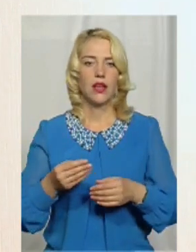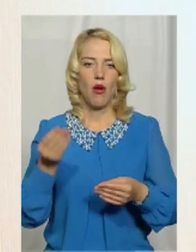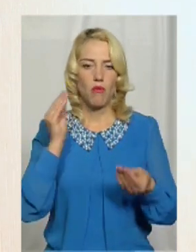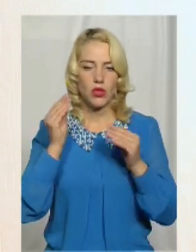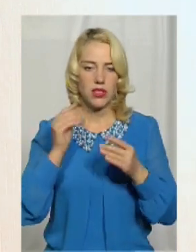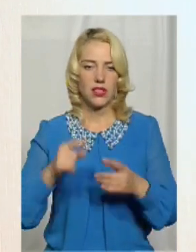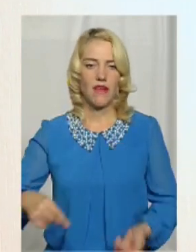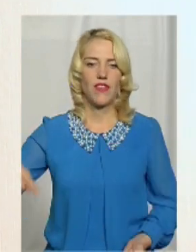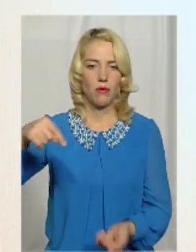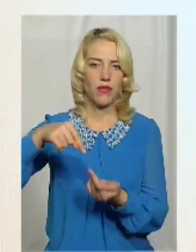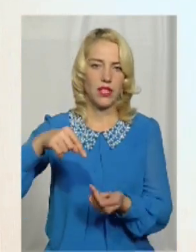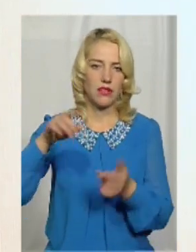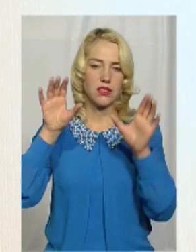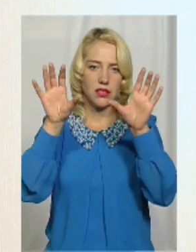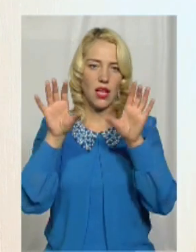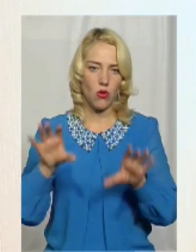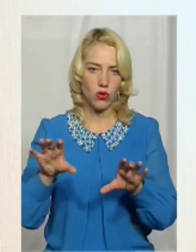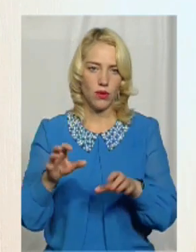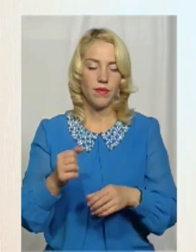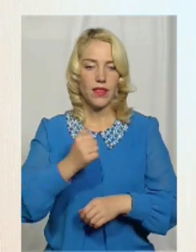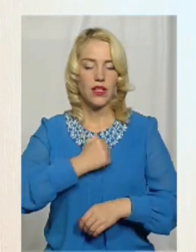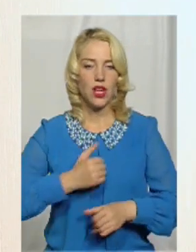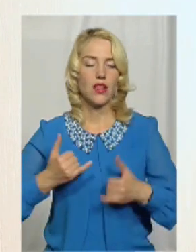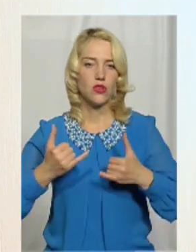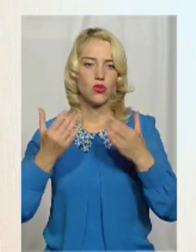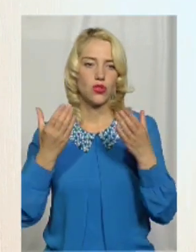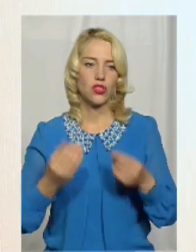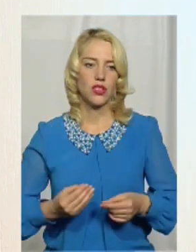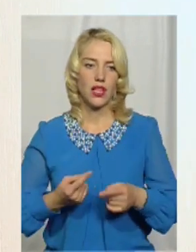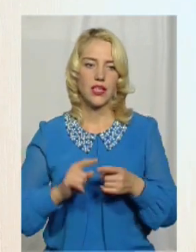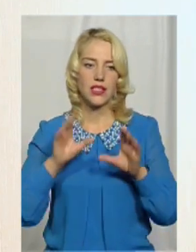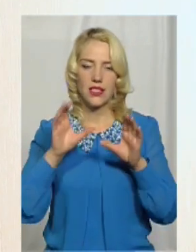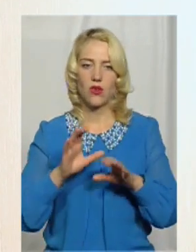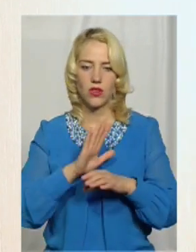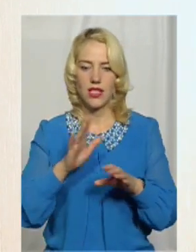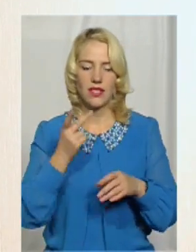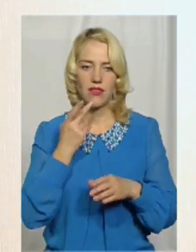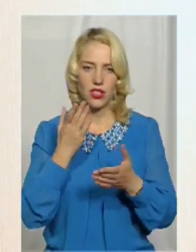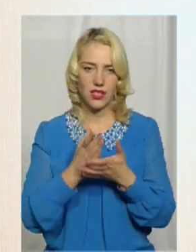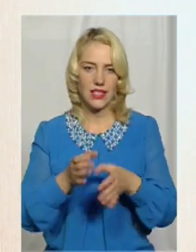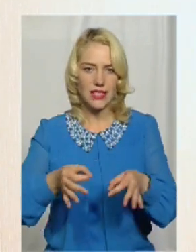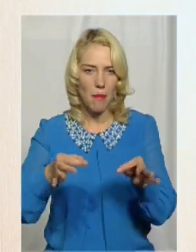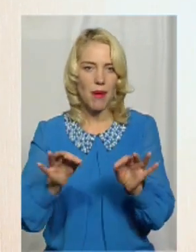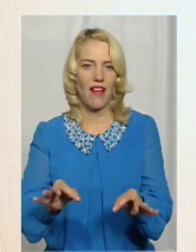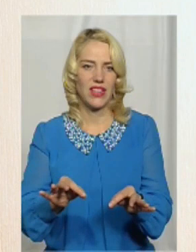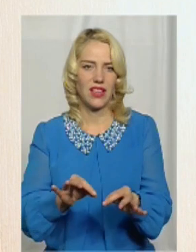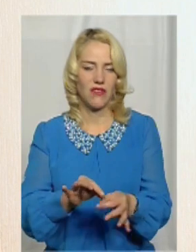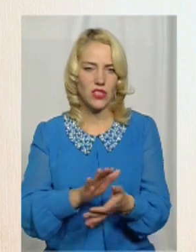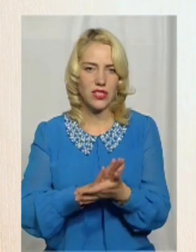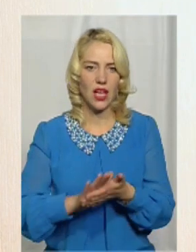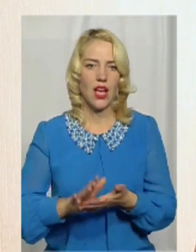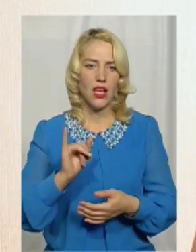відповідають закону. На жаль, на сьогоднішній день закон не є завжди справедливість. І людина вважає,